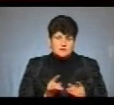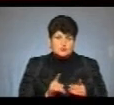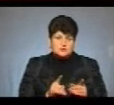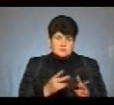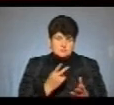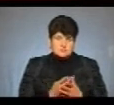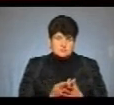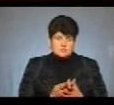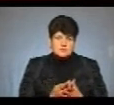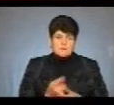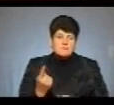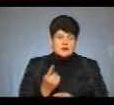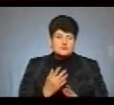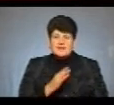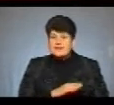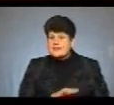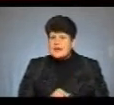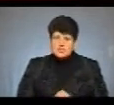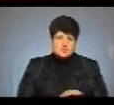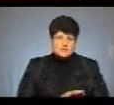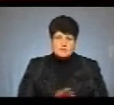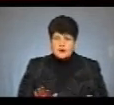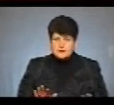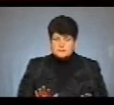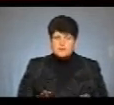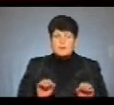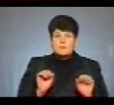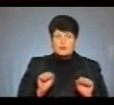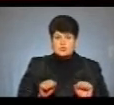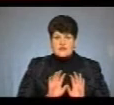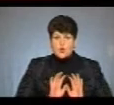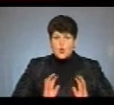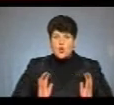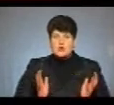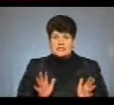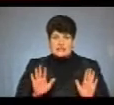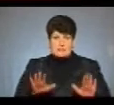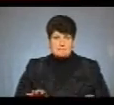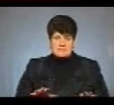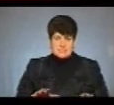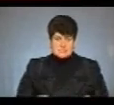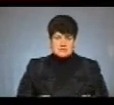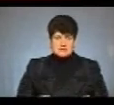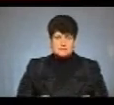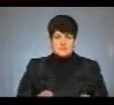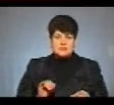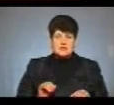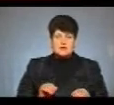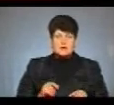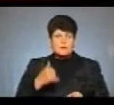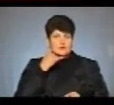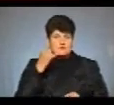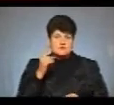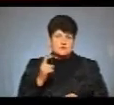за яку-небудь. В першу чергу її не чіпати, по можливості огородити місце знахідки і зателефонувати на